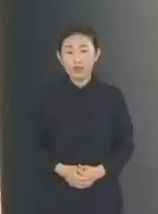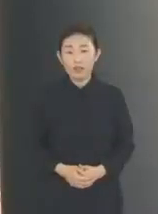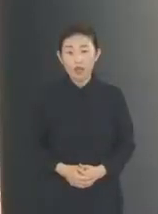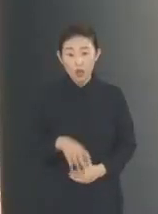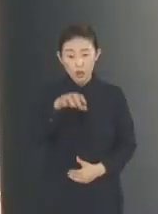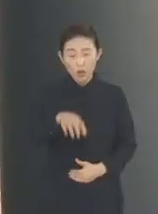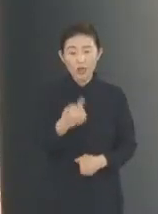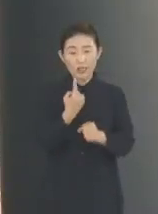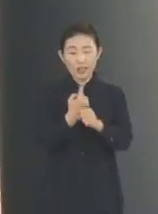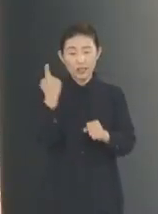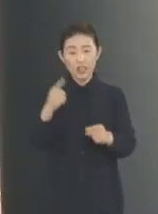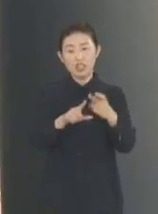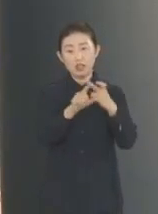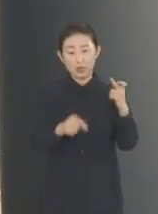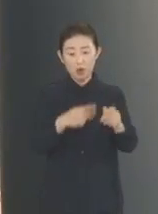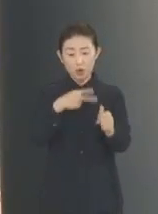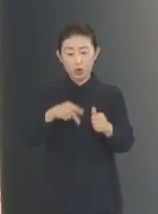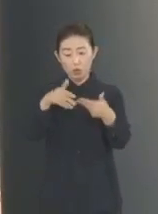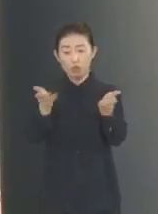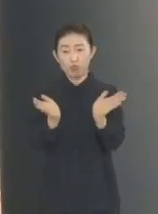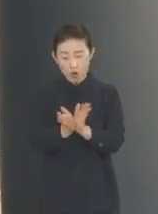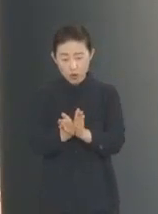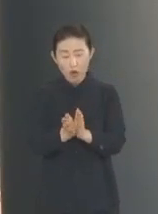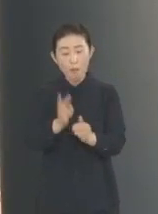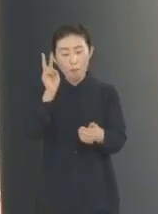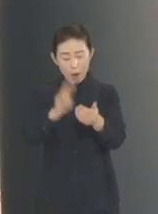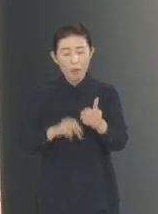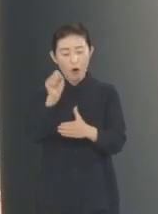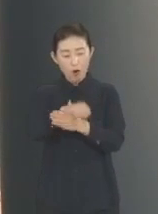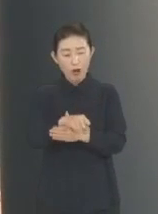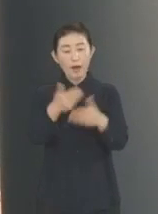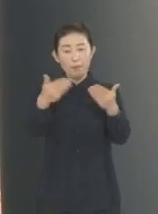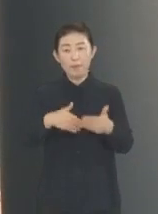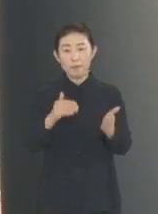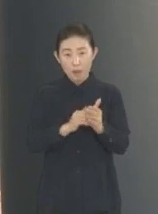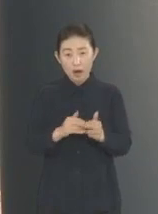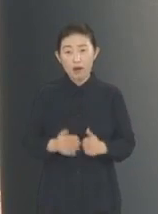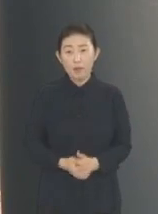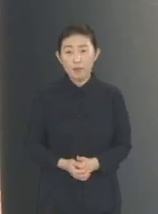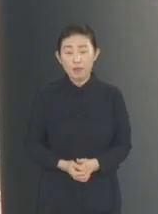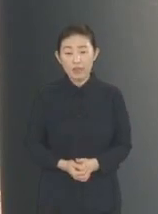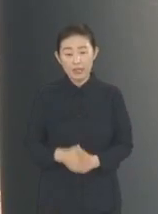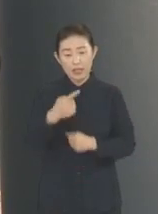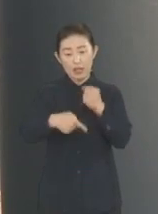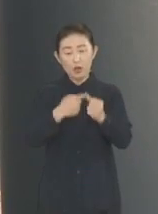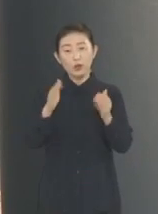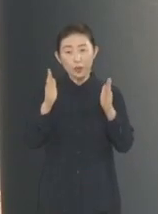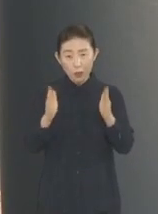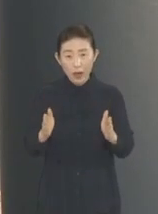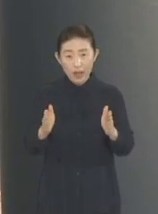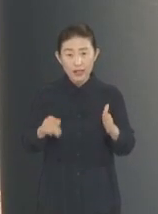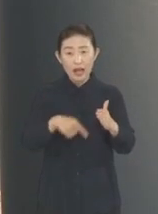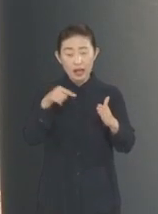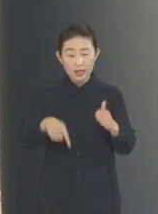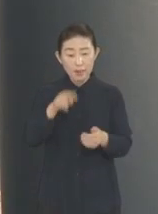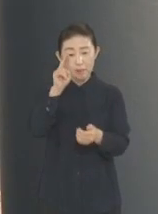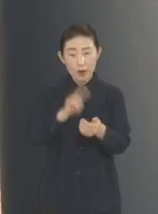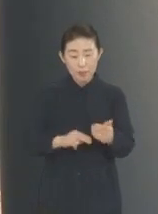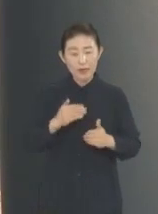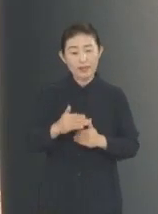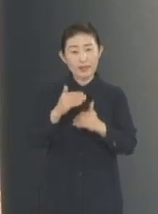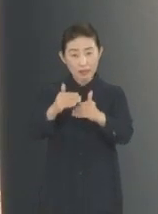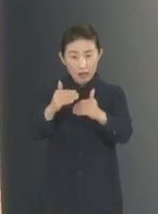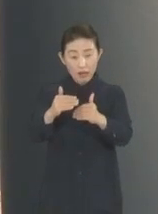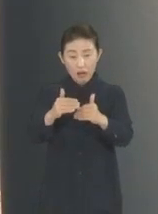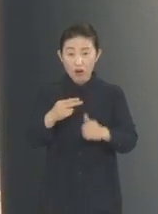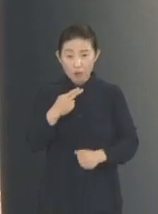대덕과학문화센터는 지난해 11월 교육부로부터 매각 승인을 받았습니다. 매각 승인 유효기간은 1년으로 이 기간 내 매각 절차를